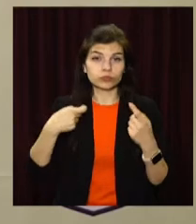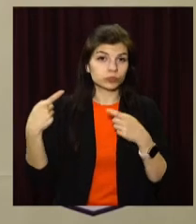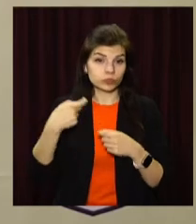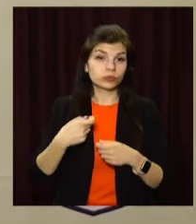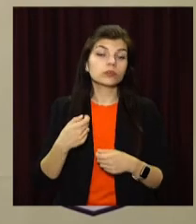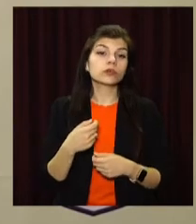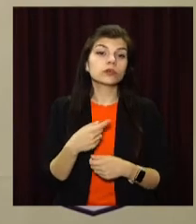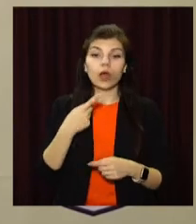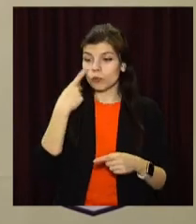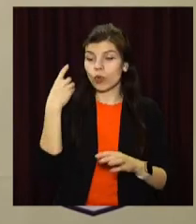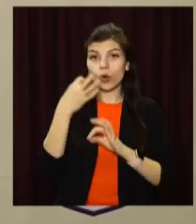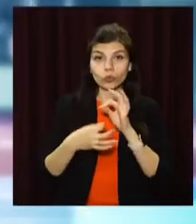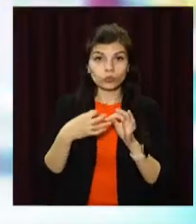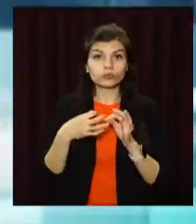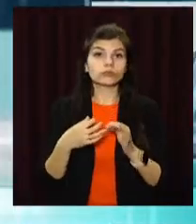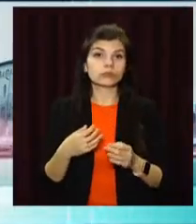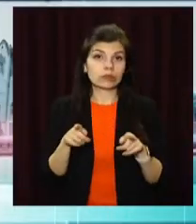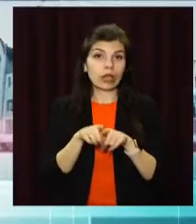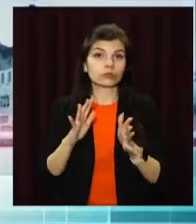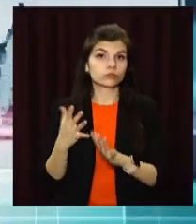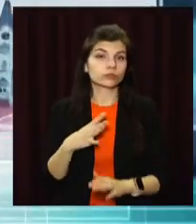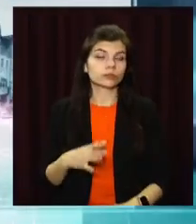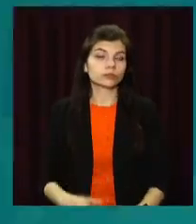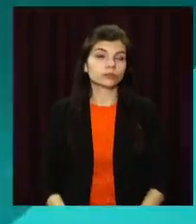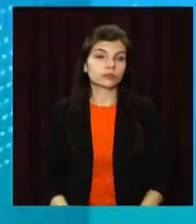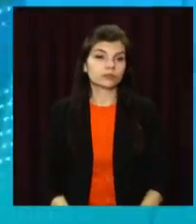за поточну добу немає.